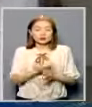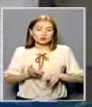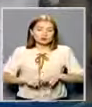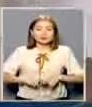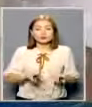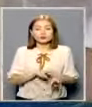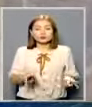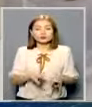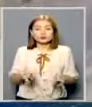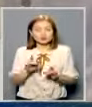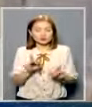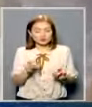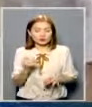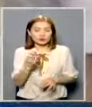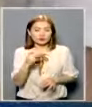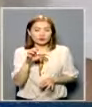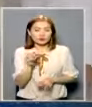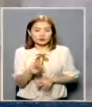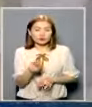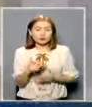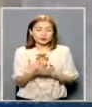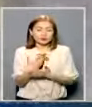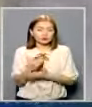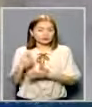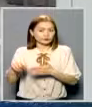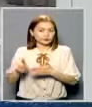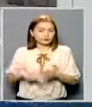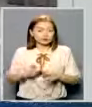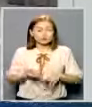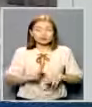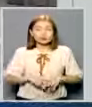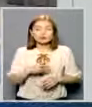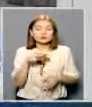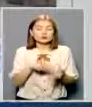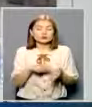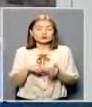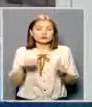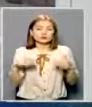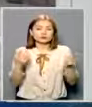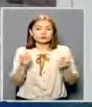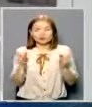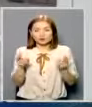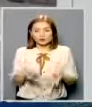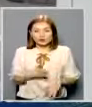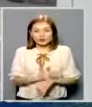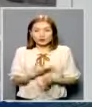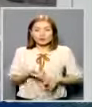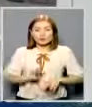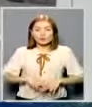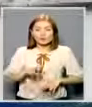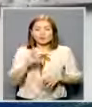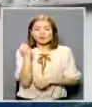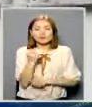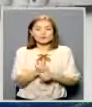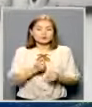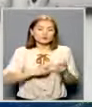мұны вице-министр Айдарбек Сапаров жоққа шығарды. Мәселе өнімнің көлемінде емес, бағасының күрт қымбаттауында деп түсіндірді. Осыған дейін ұн